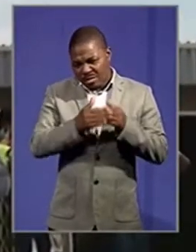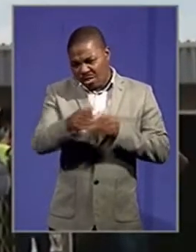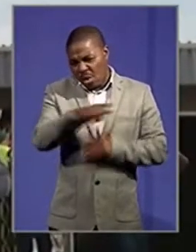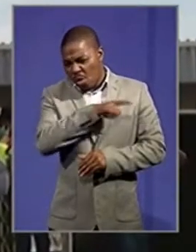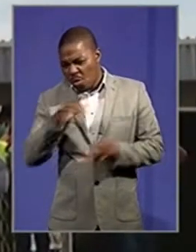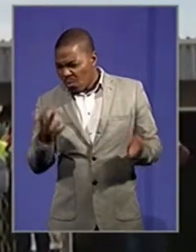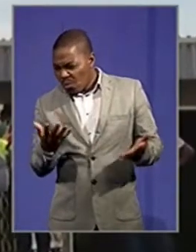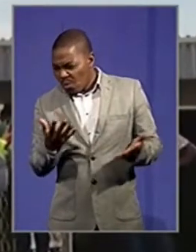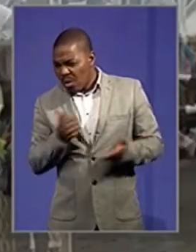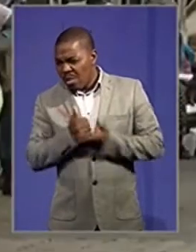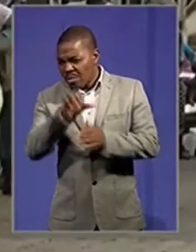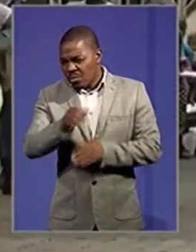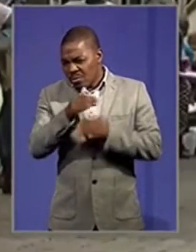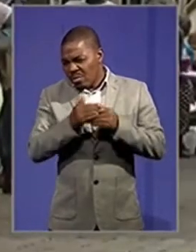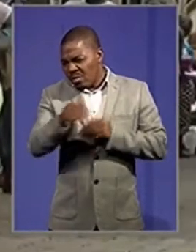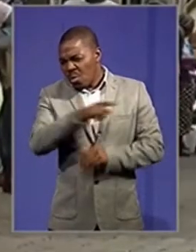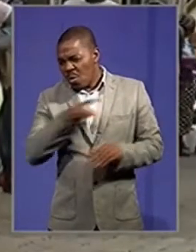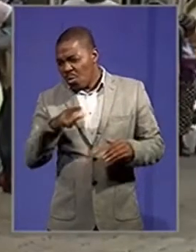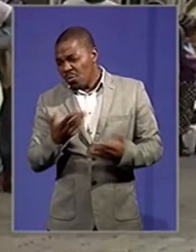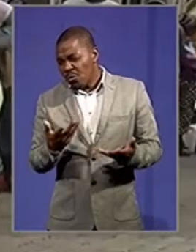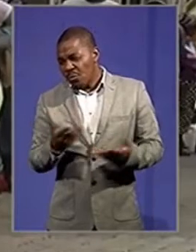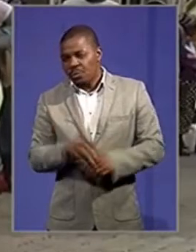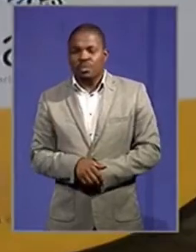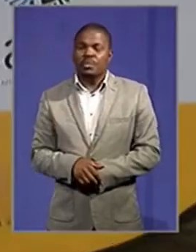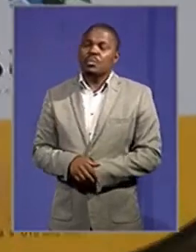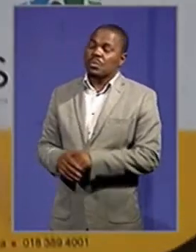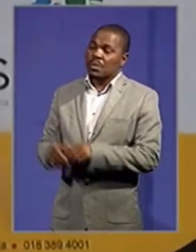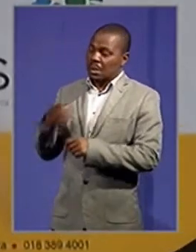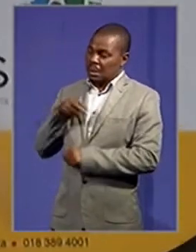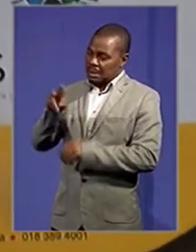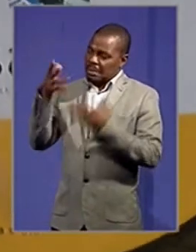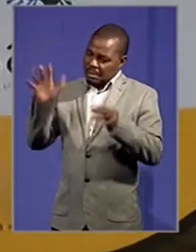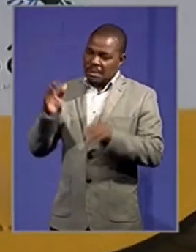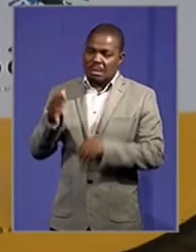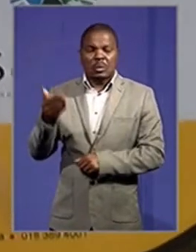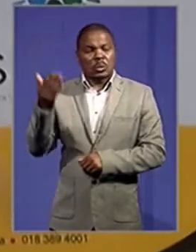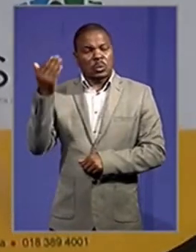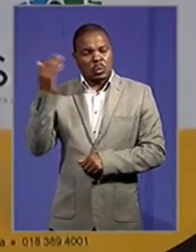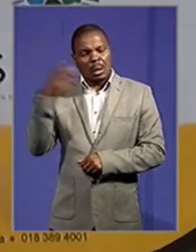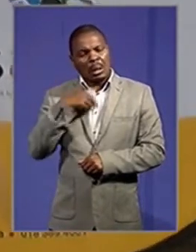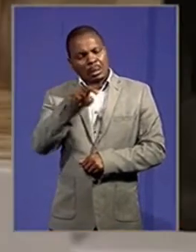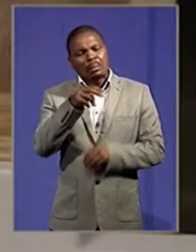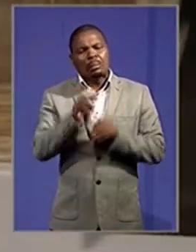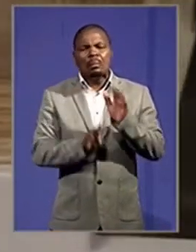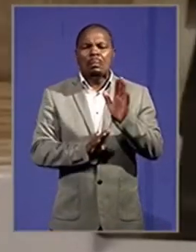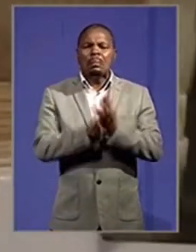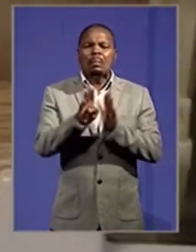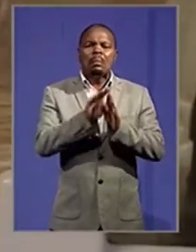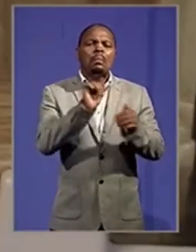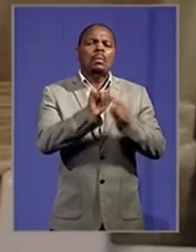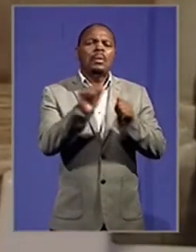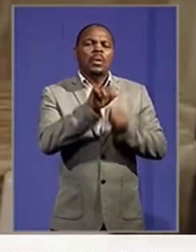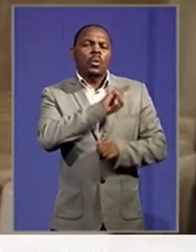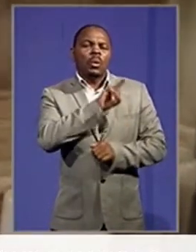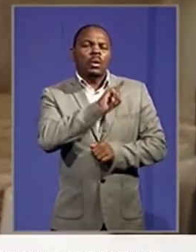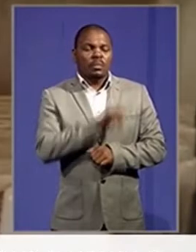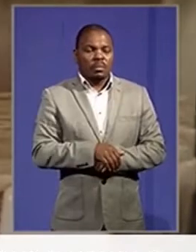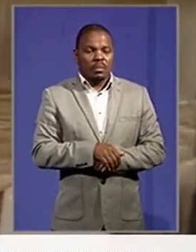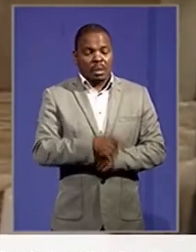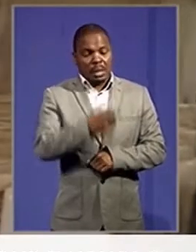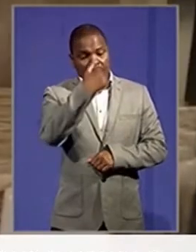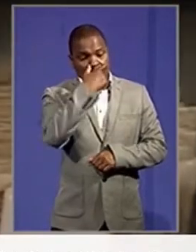rarolla tsietsi Afrika Borwa shebaneng le yona? Se re bone ditholwana tse mmala di etsahala nakong e fetileng ha re ne re bona monghadi Cyril Ramaphosa a ne